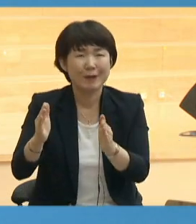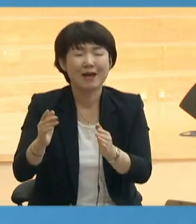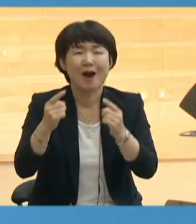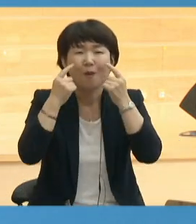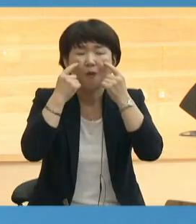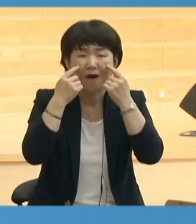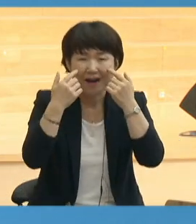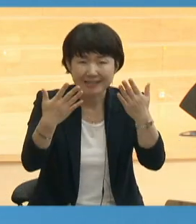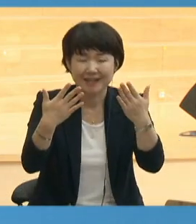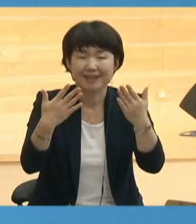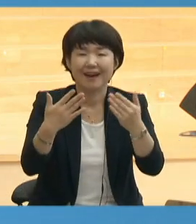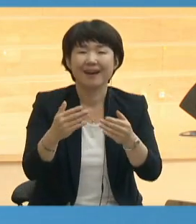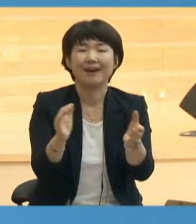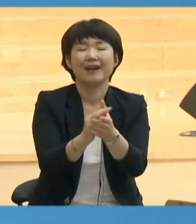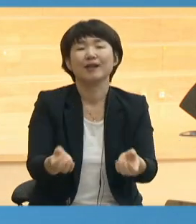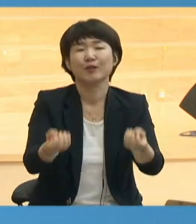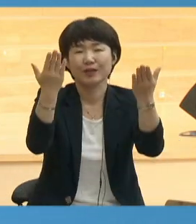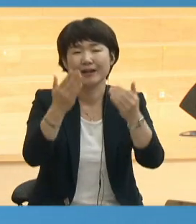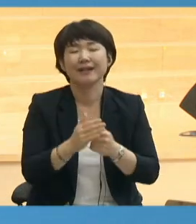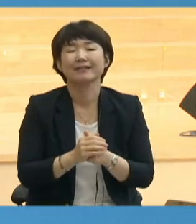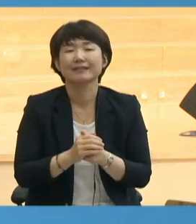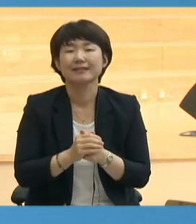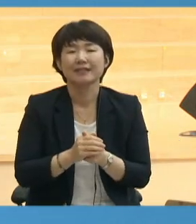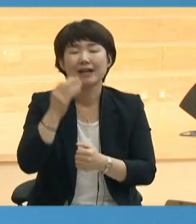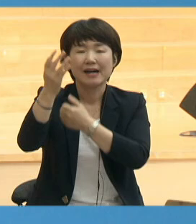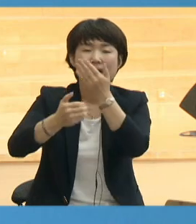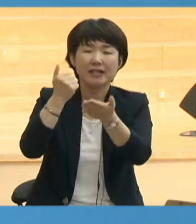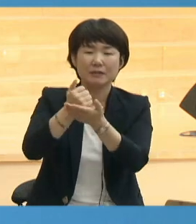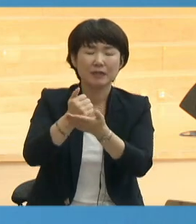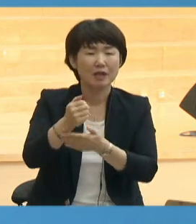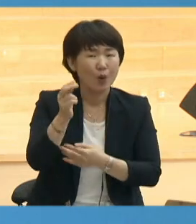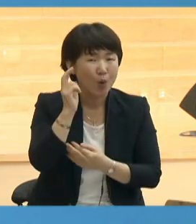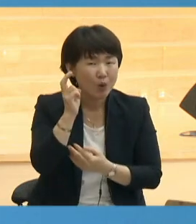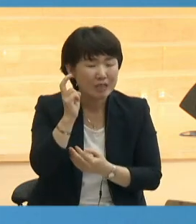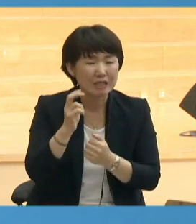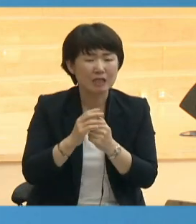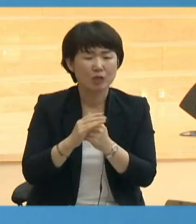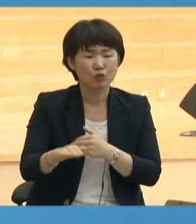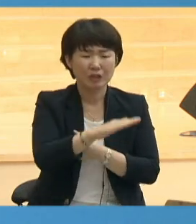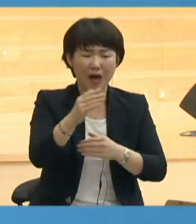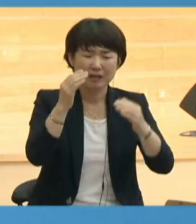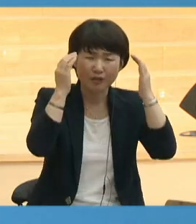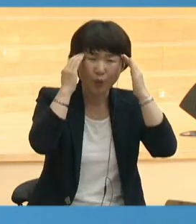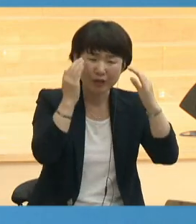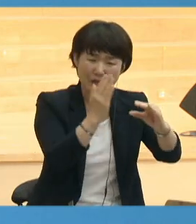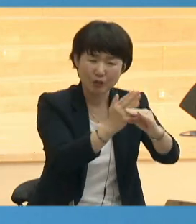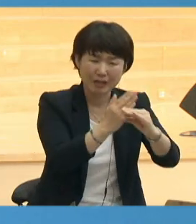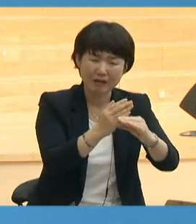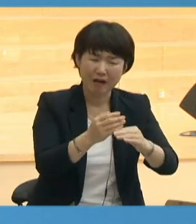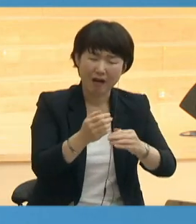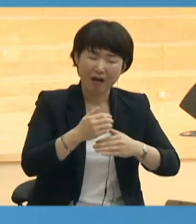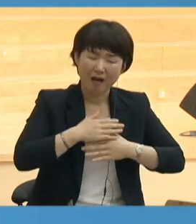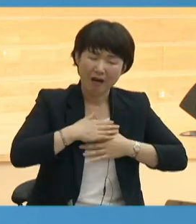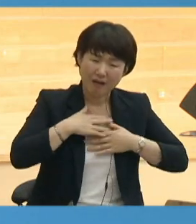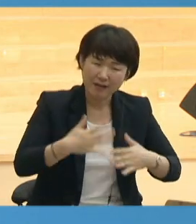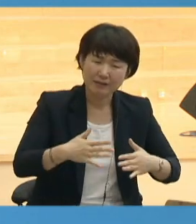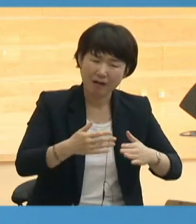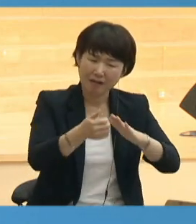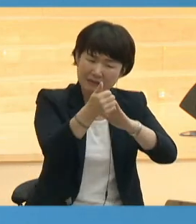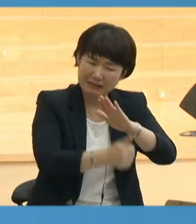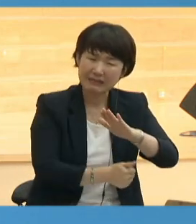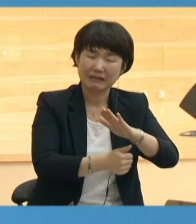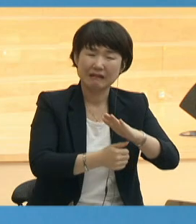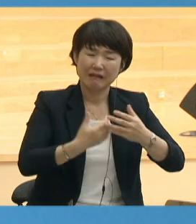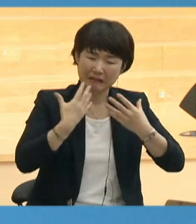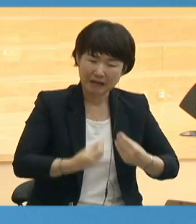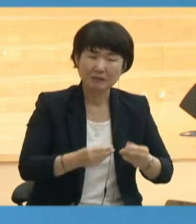확실하다 알레 엘리야 여러분 하나님은 혹시나 우리가 고난 가운데 치차 낙심 댁 그 그럴 때가 있잖아요